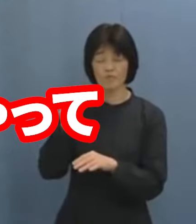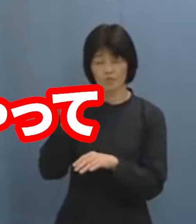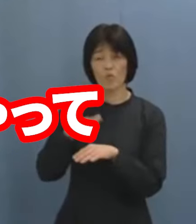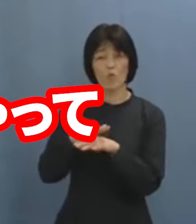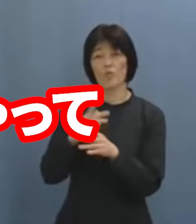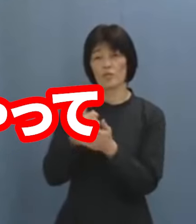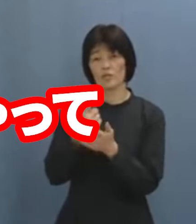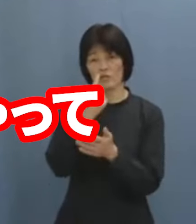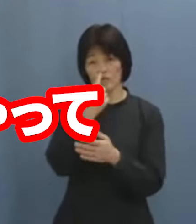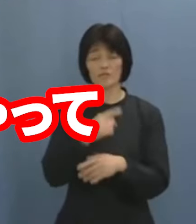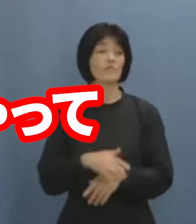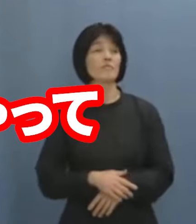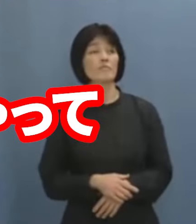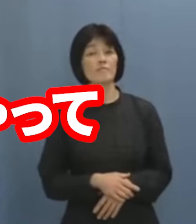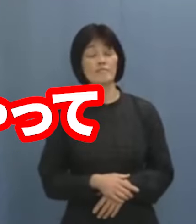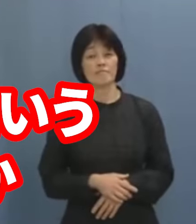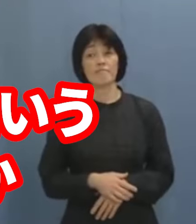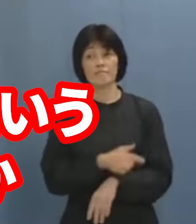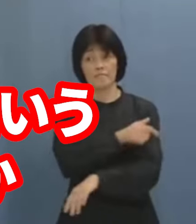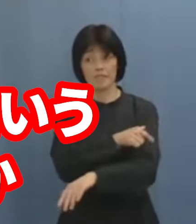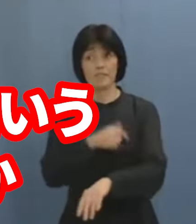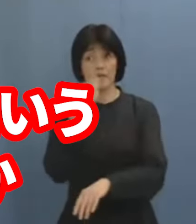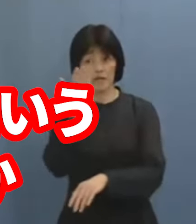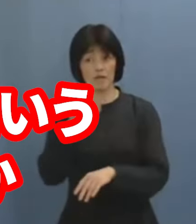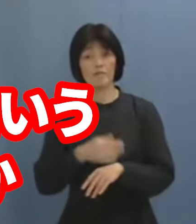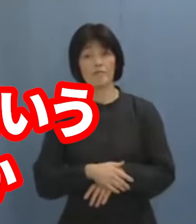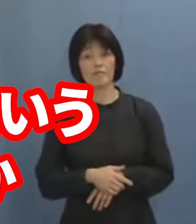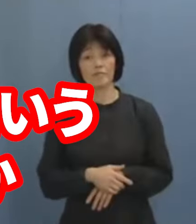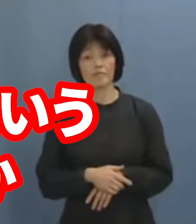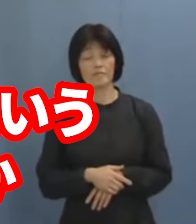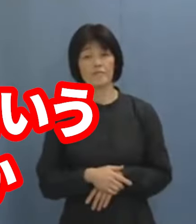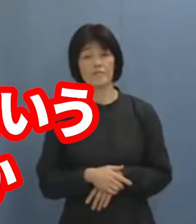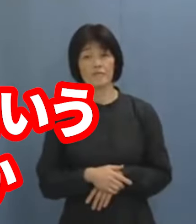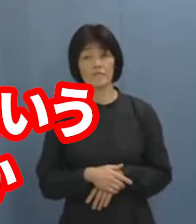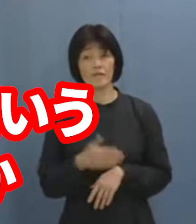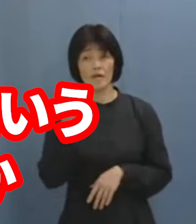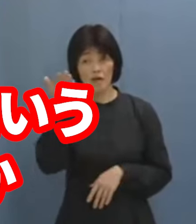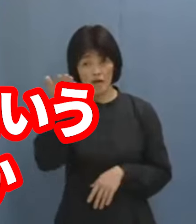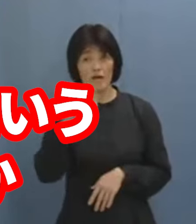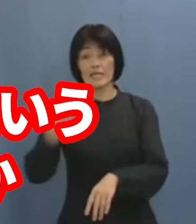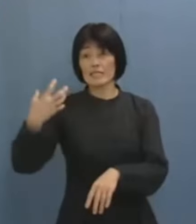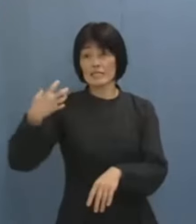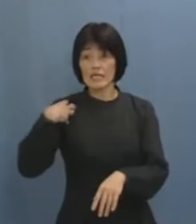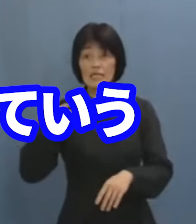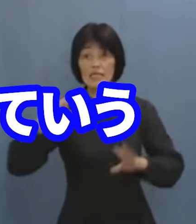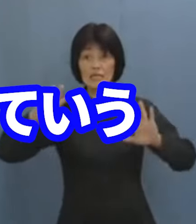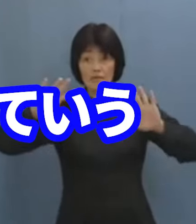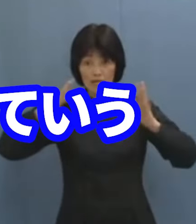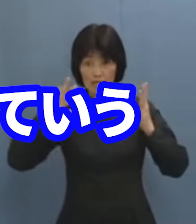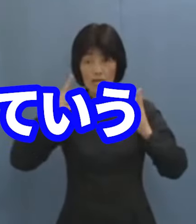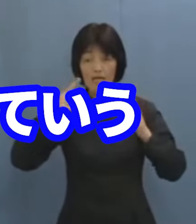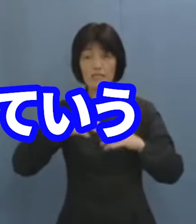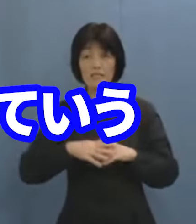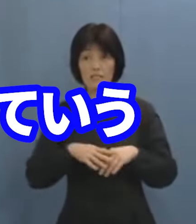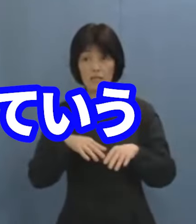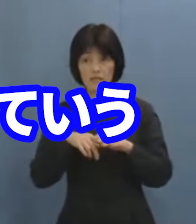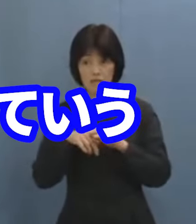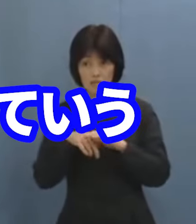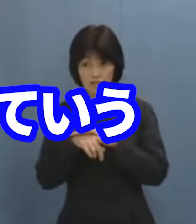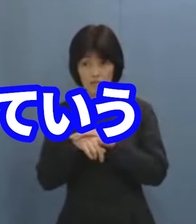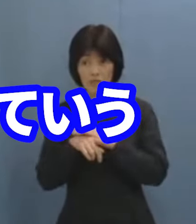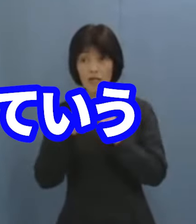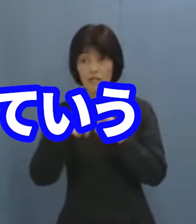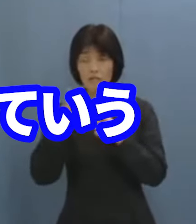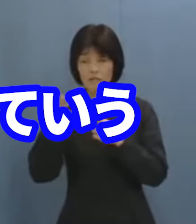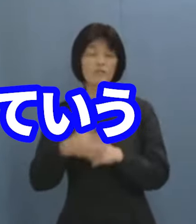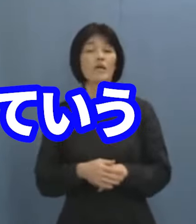でも今までおっしゃっていただいたように責任は本当になかったというふうな認識なんですか。 そのどういう意味での責任かというの